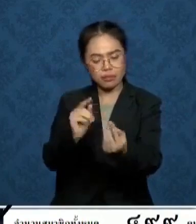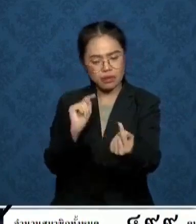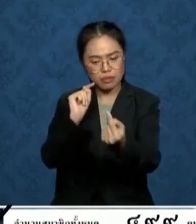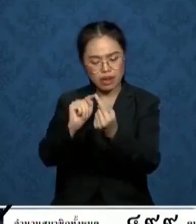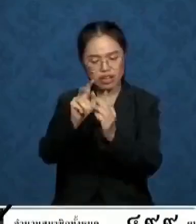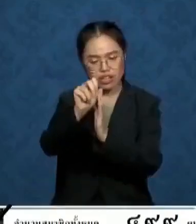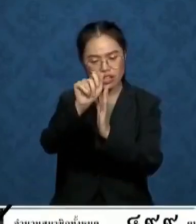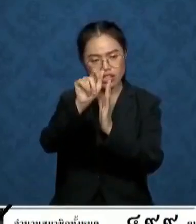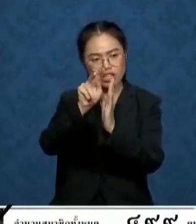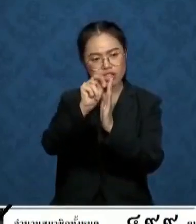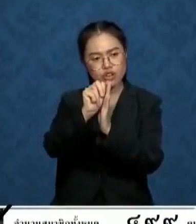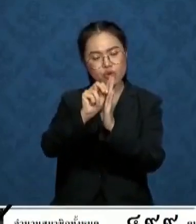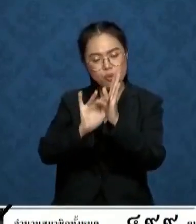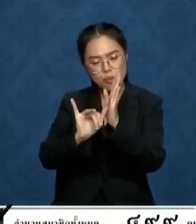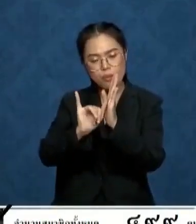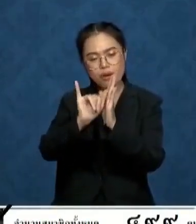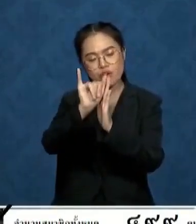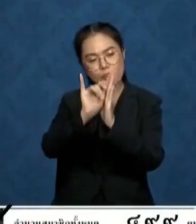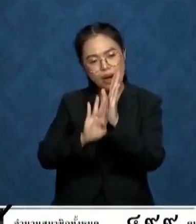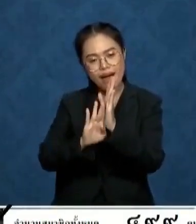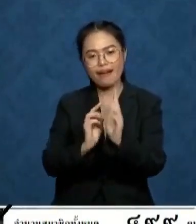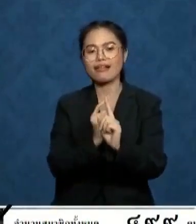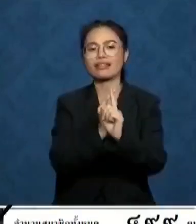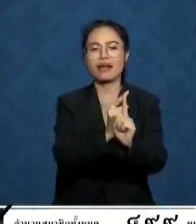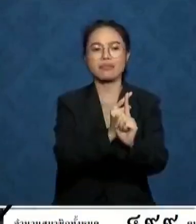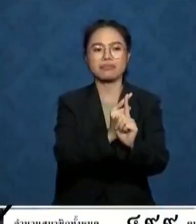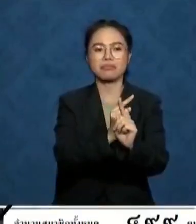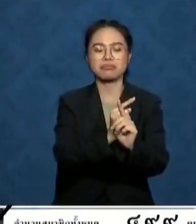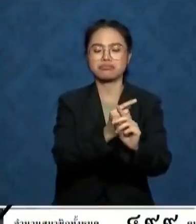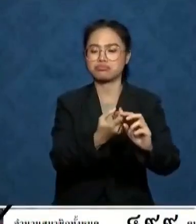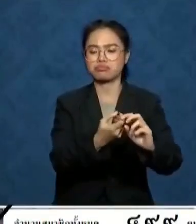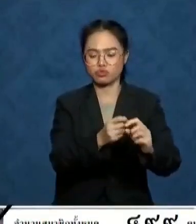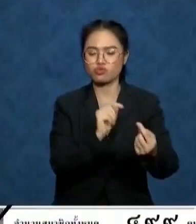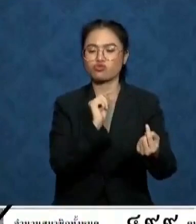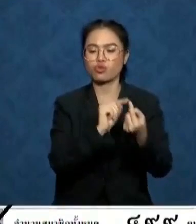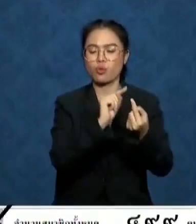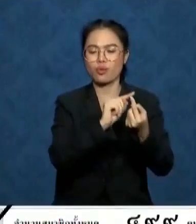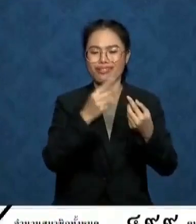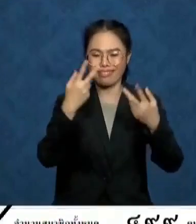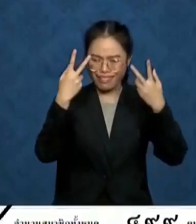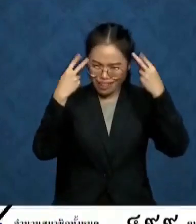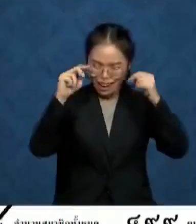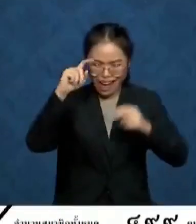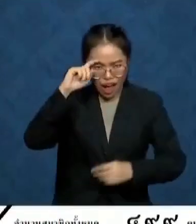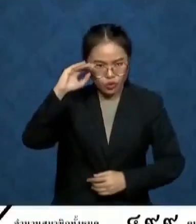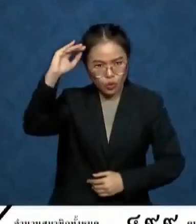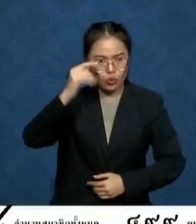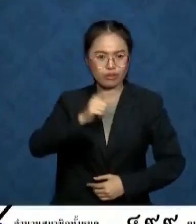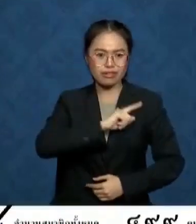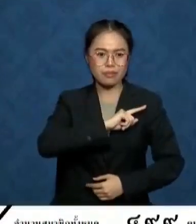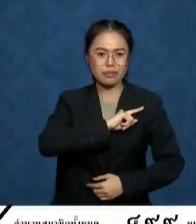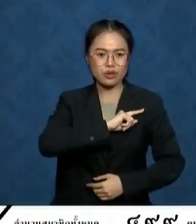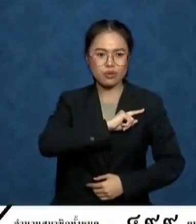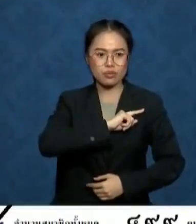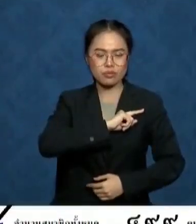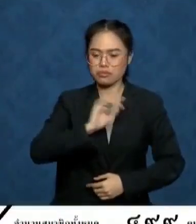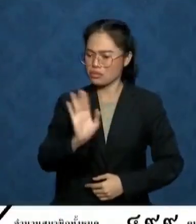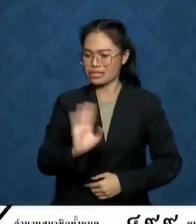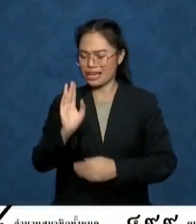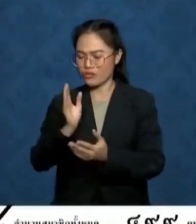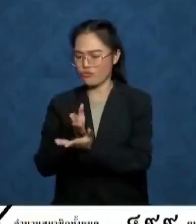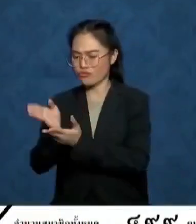นโยบายเรือธงของรัฐบาลเป็นภาระของท่านนายกและคณะรัฐมนตรีไม่ใช่หน่วยงาน